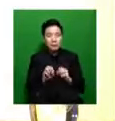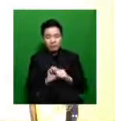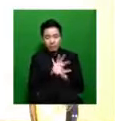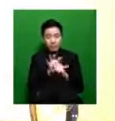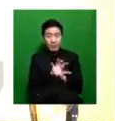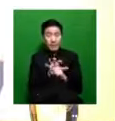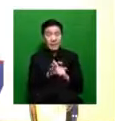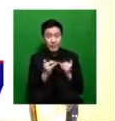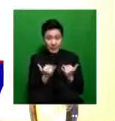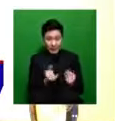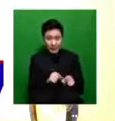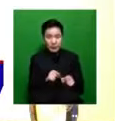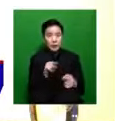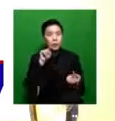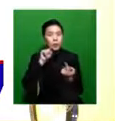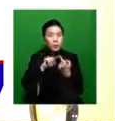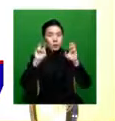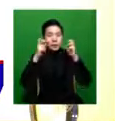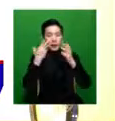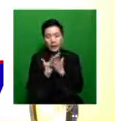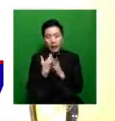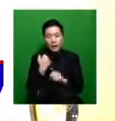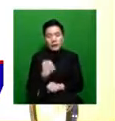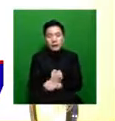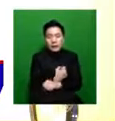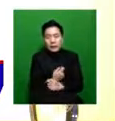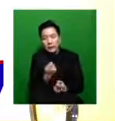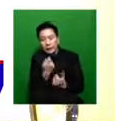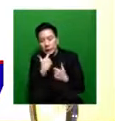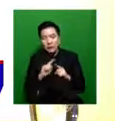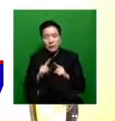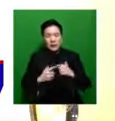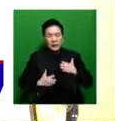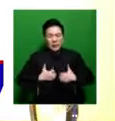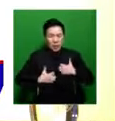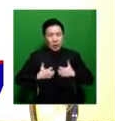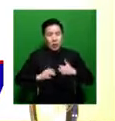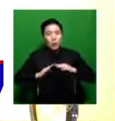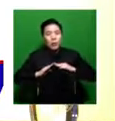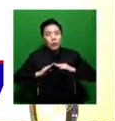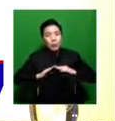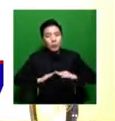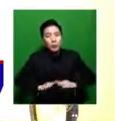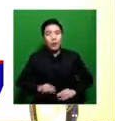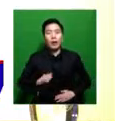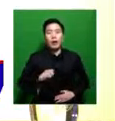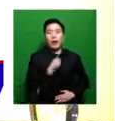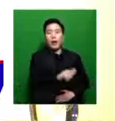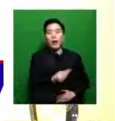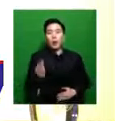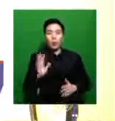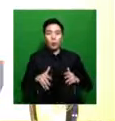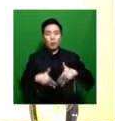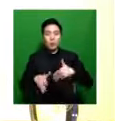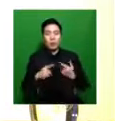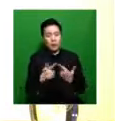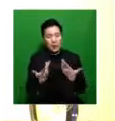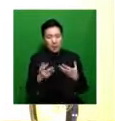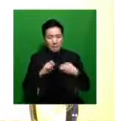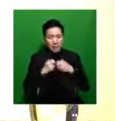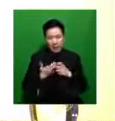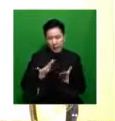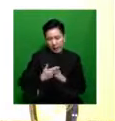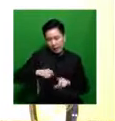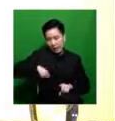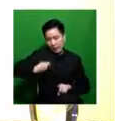ควิด-19ในเรื่องของค่าครองชีพที่เราจะช่วยบรรเทาภาระให้กับประชาชนได้ช่วยลดภาระค่าใช้